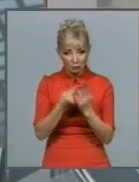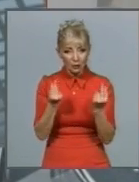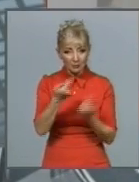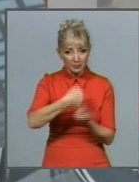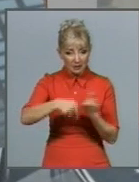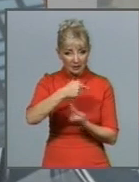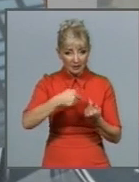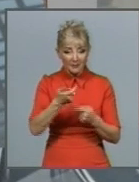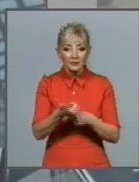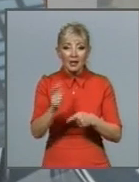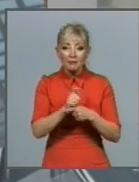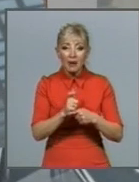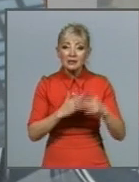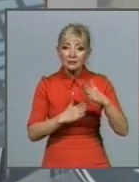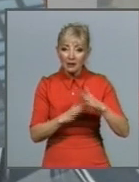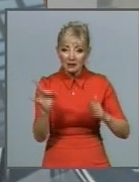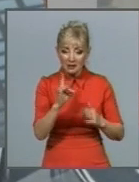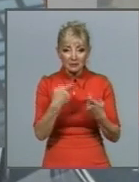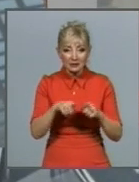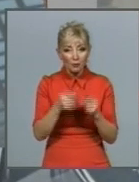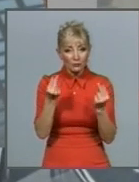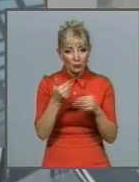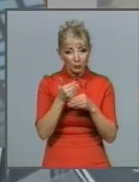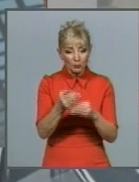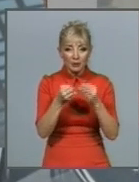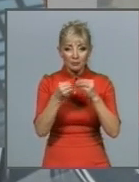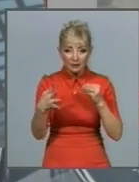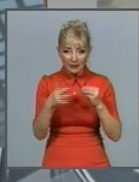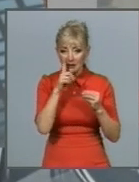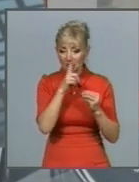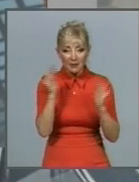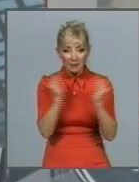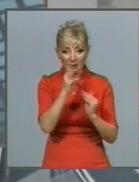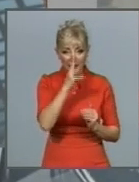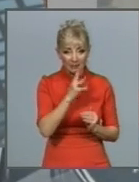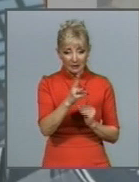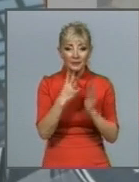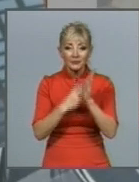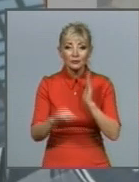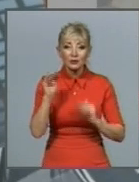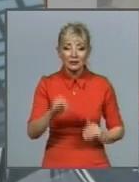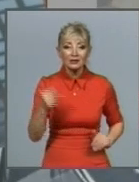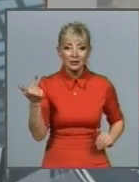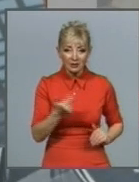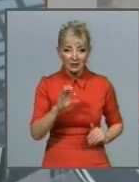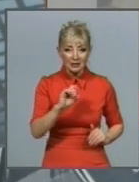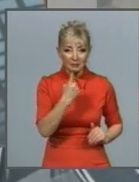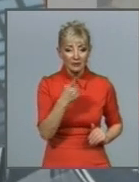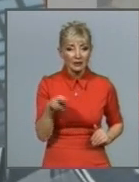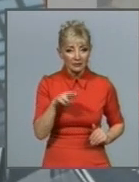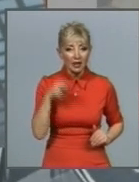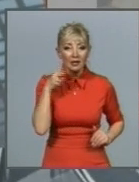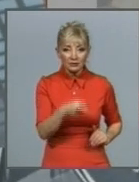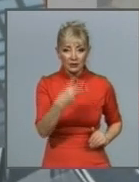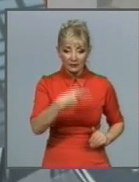Визначається максимальний розмір такої фінансової допомоги – 15 мінімальних зарплат, 90 тисяч гривень з 1